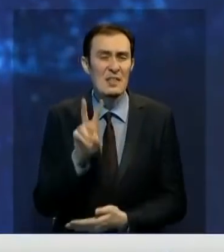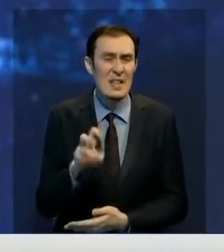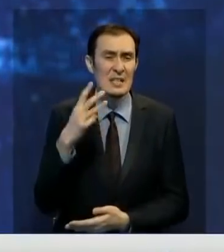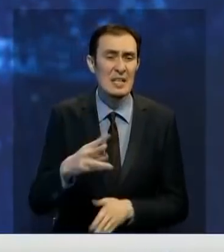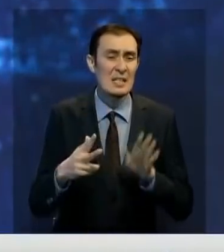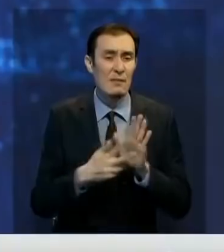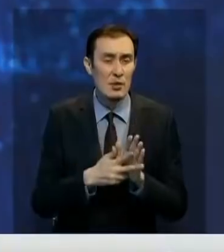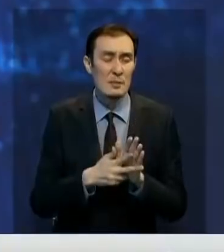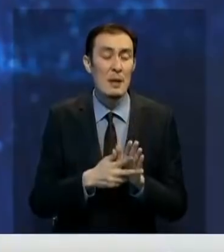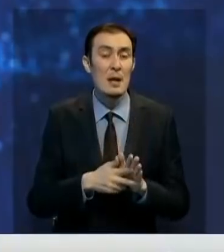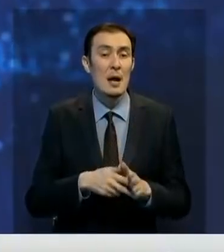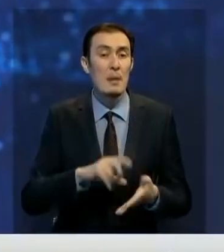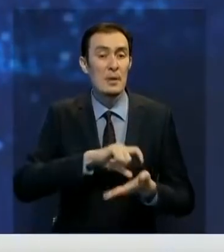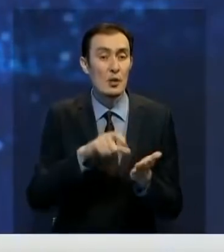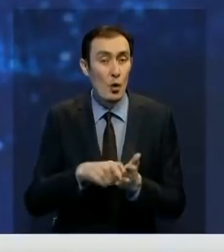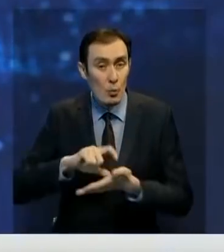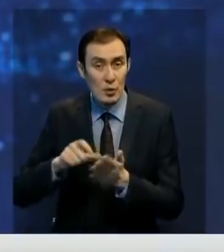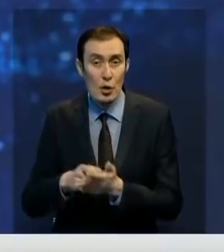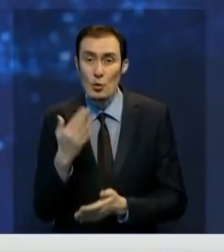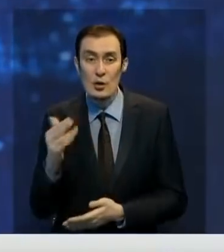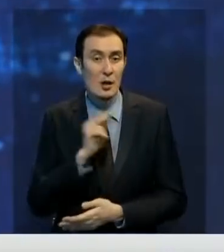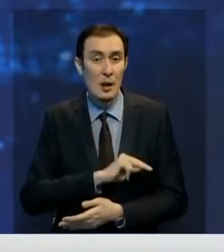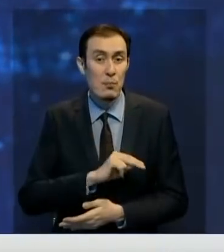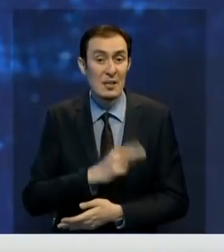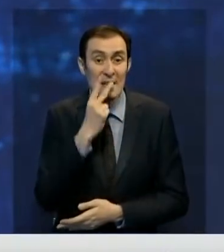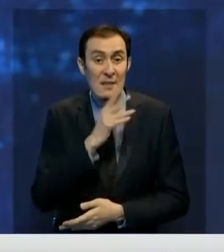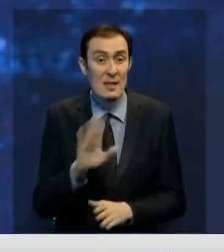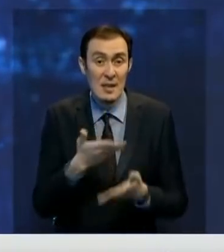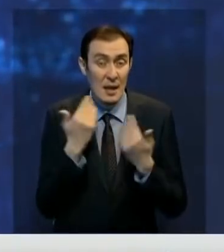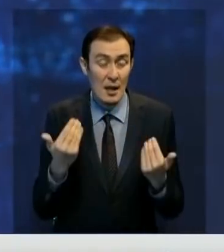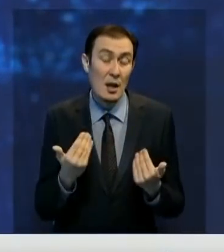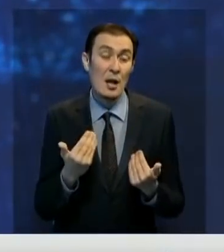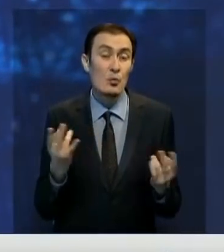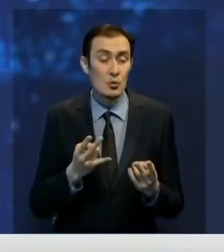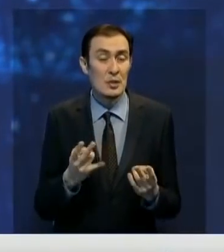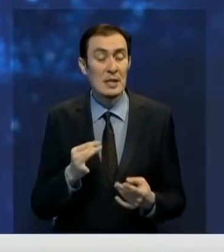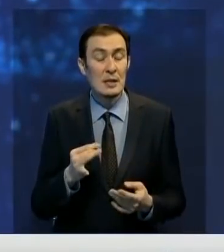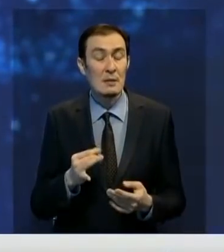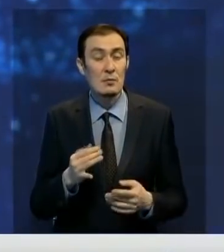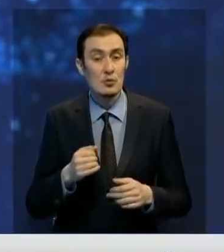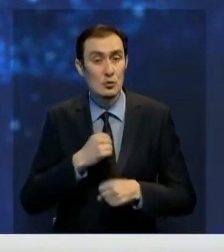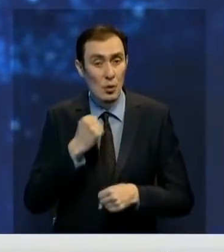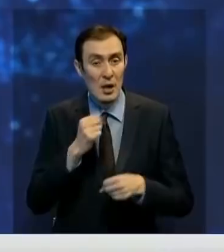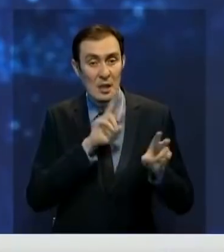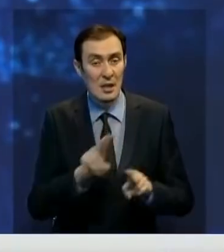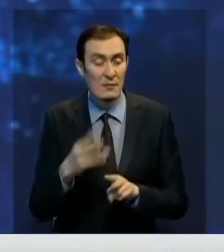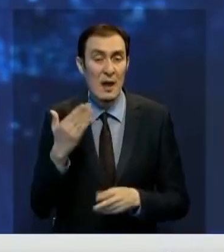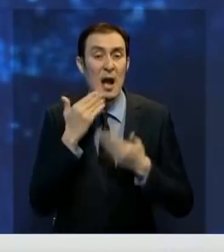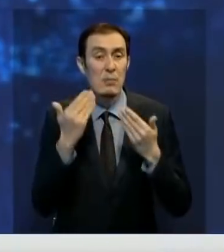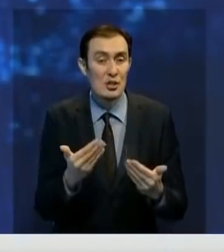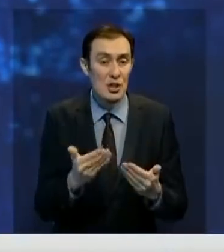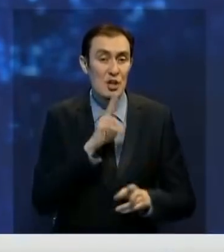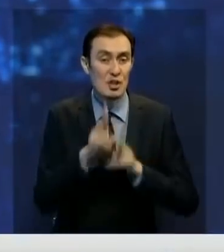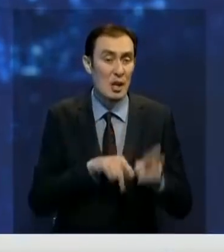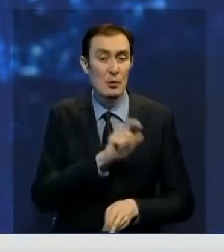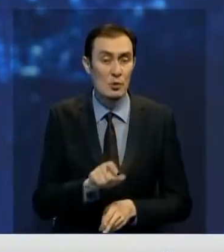238 общественных приемных но их работа не видно между тем важно держать руку на пульсе строго контролировать все обращения граждан